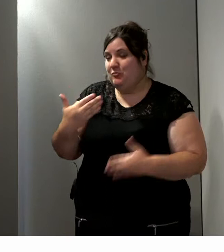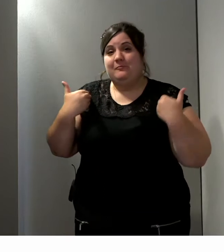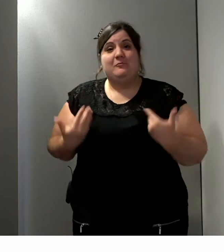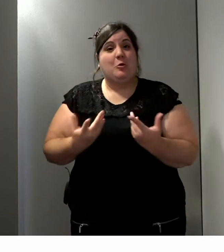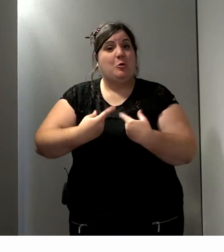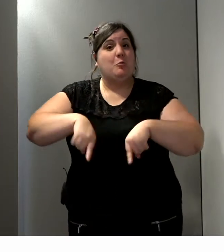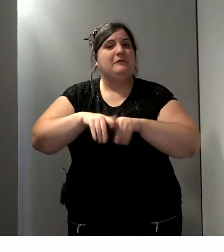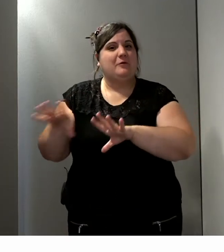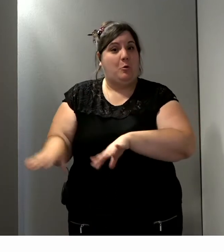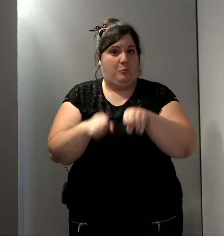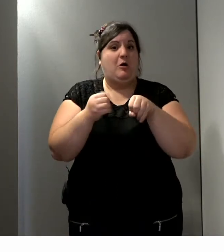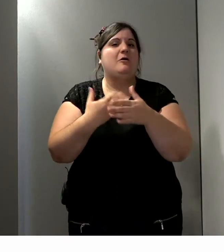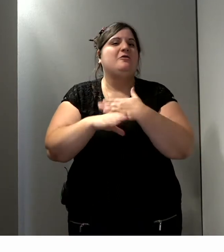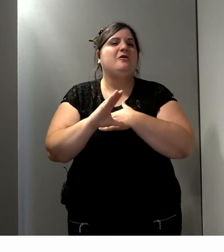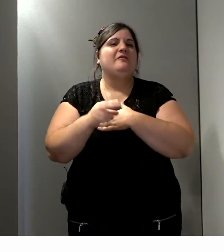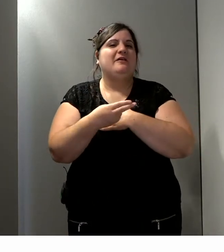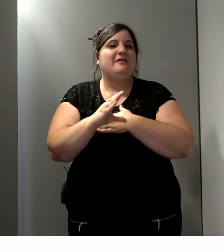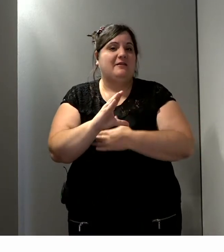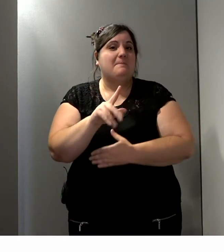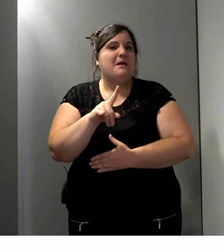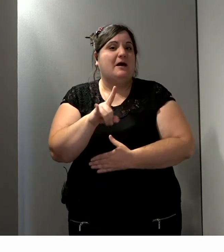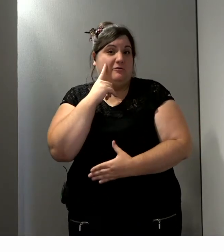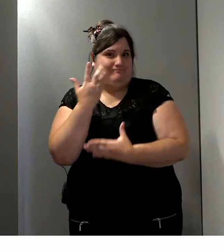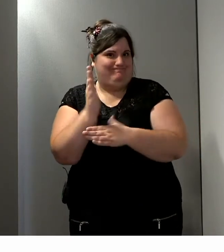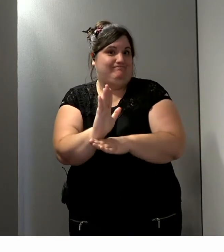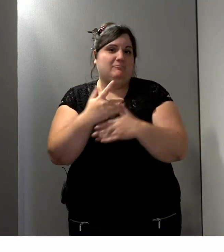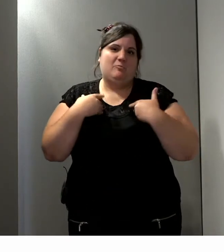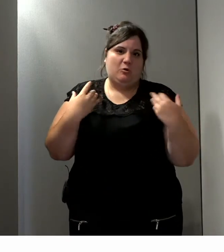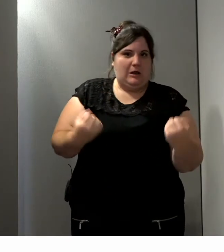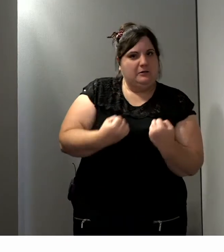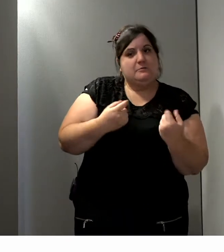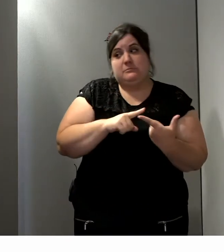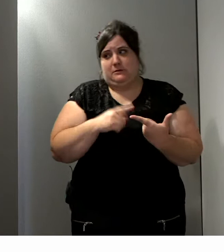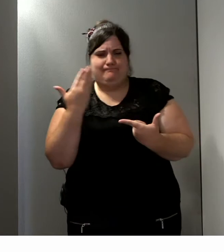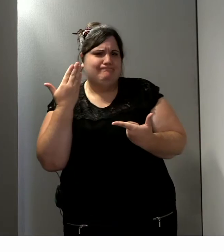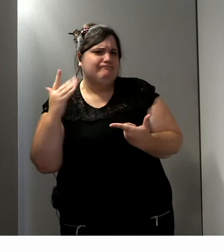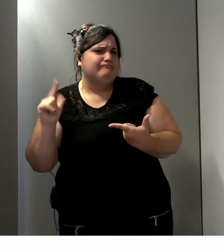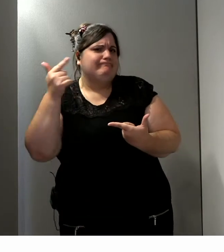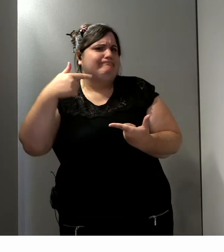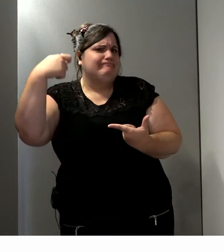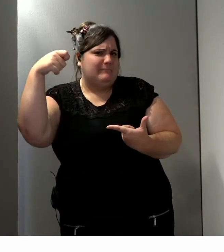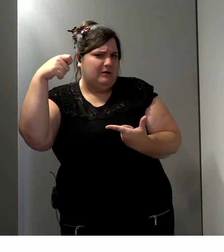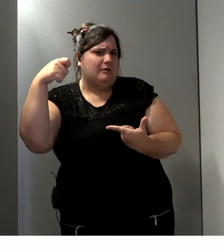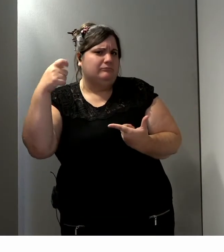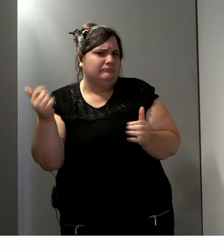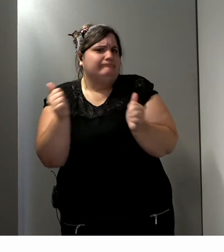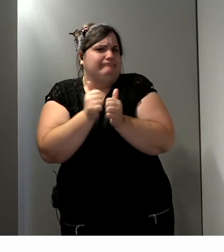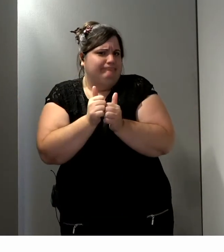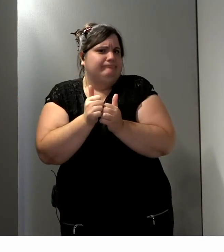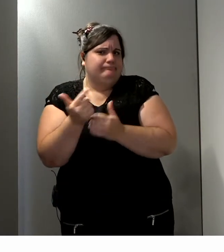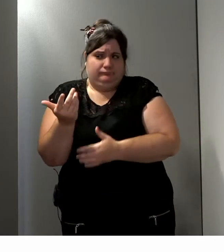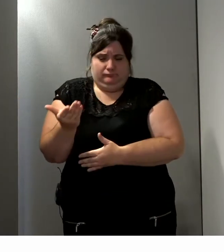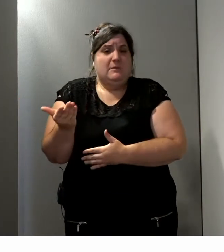la commission emploi du CNCPH que j'anime avec notre présidente Martine Vigneault et Thomas Fauvel, un